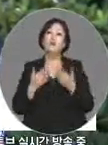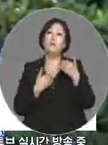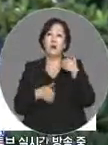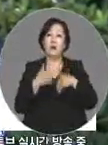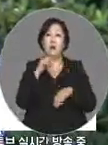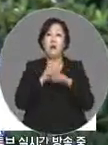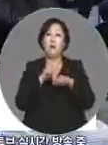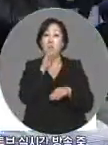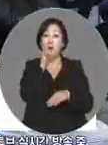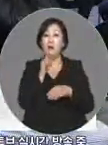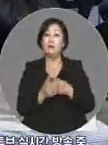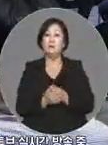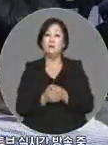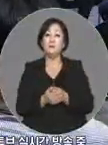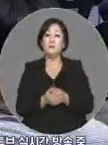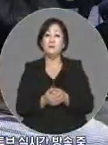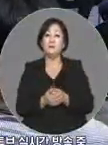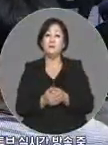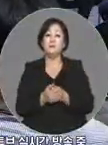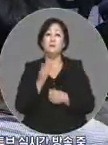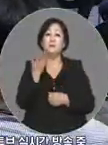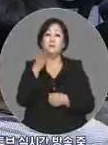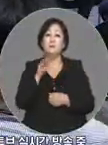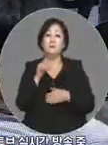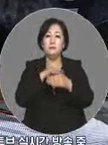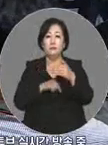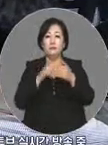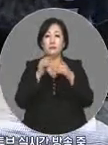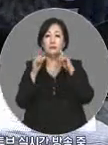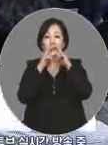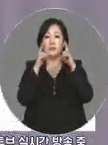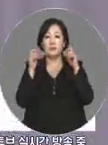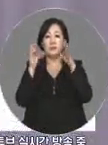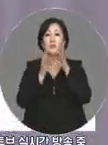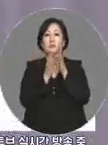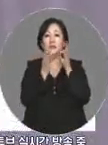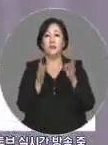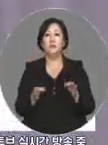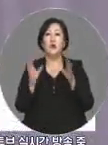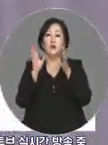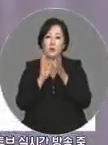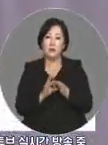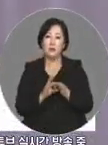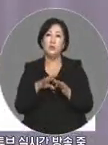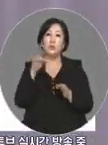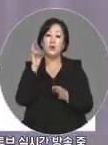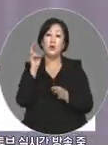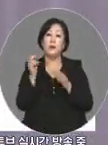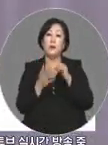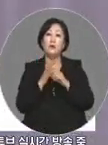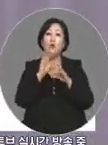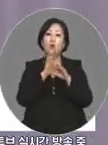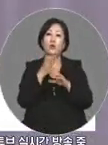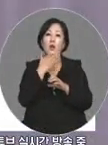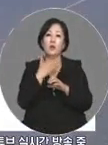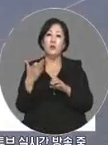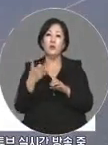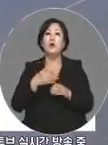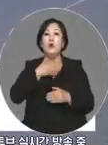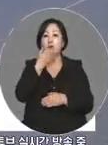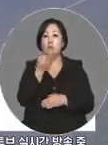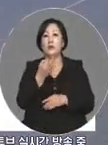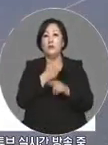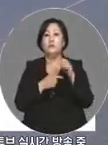반가운 소리고요. 다만 실내 마스크 쓰기는 당분간 유지됩니다. 코로나19와 독감이